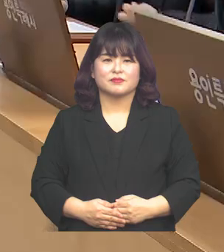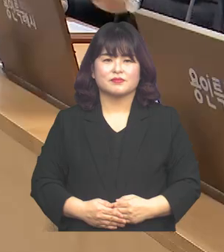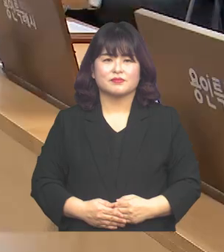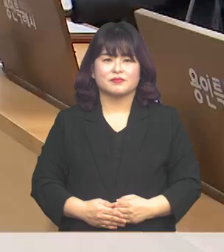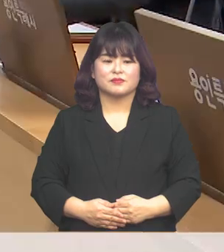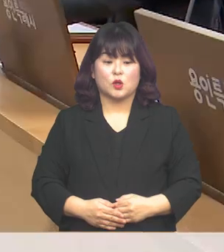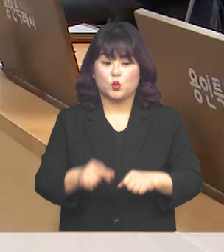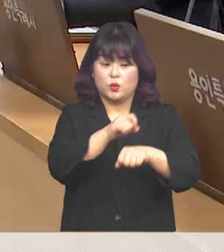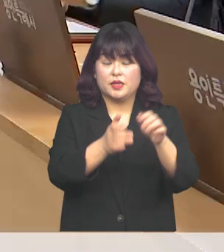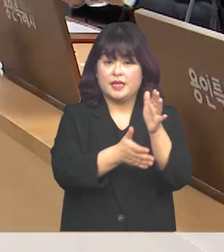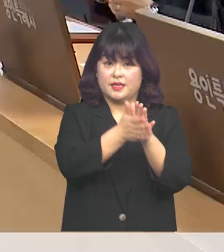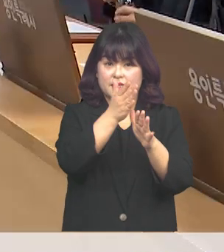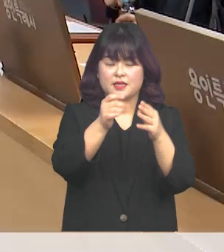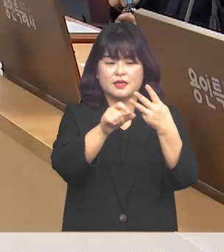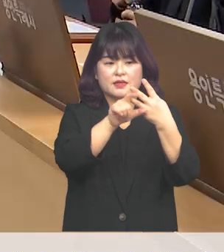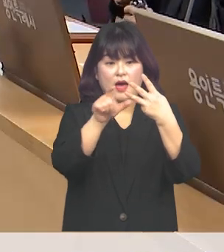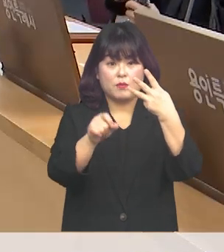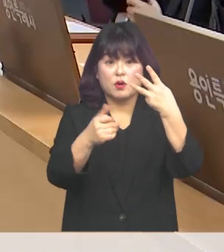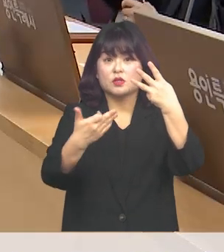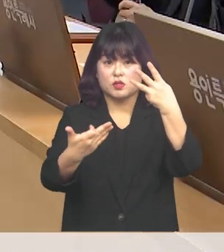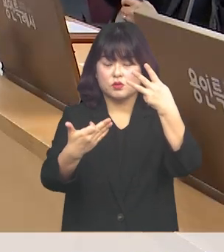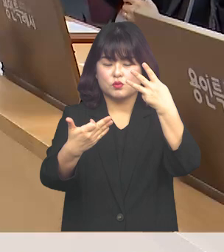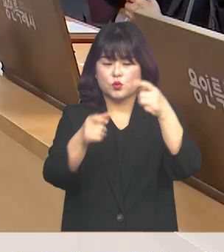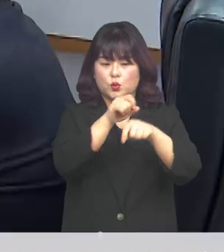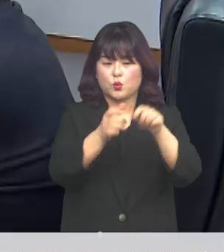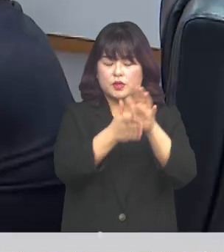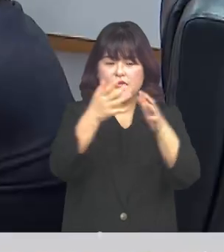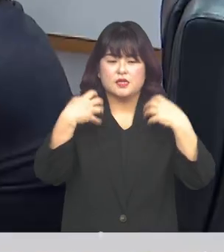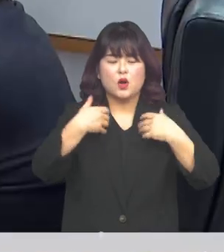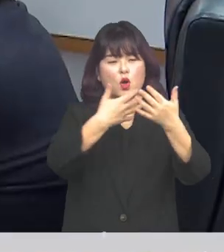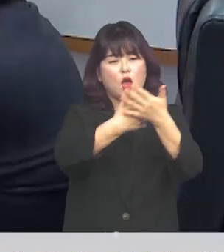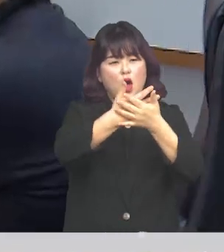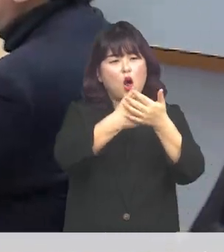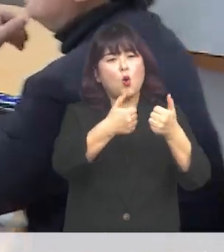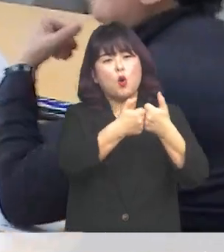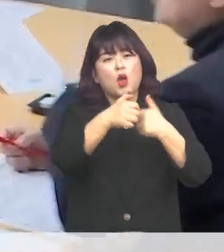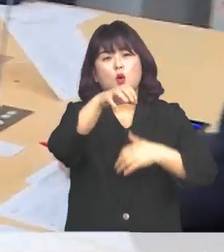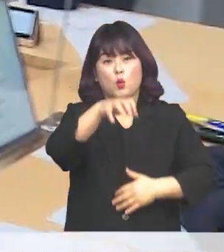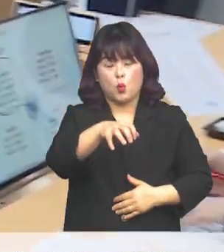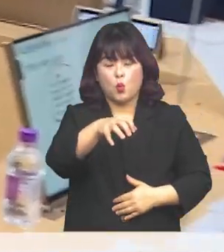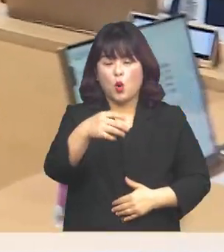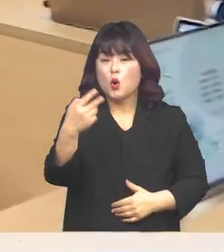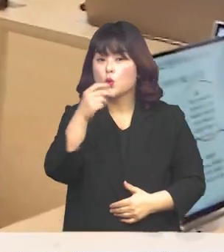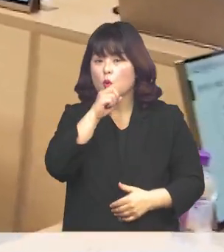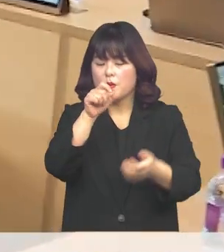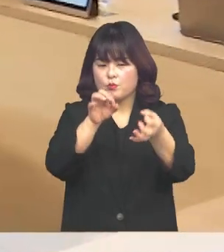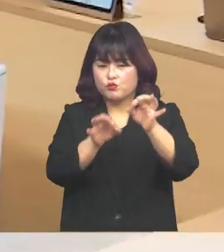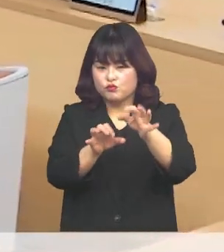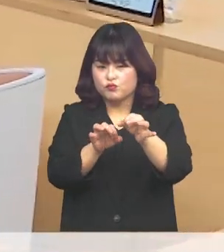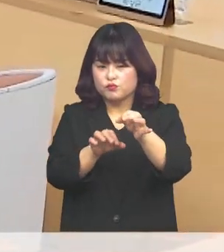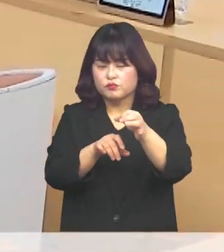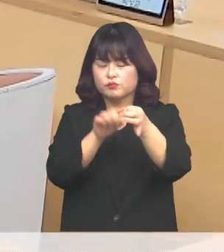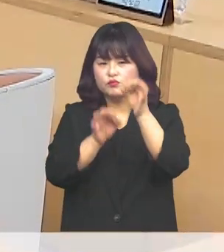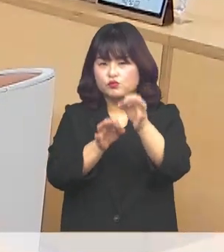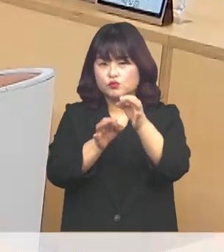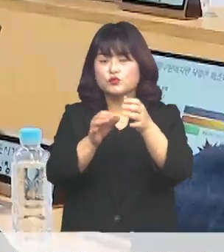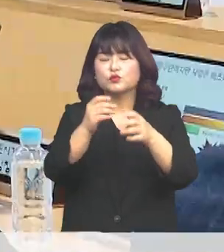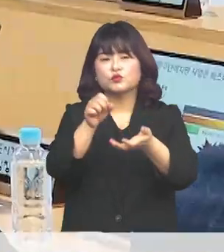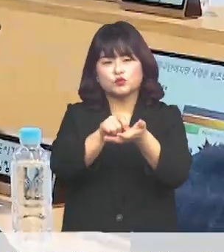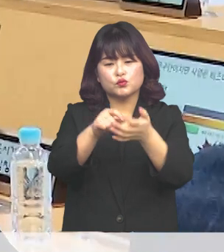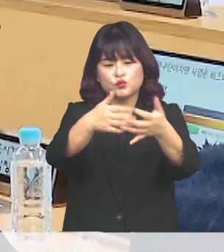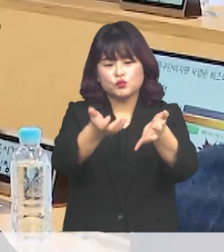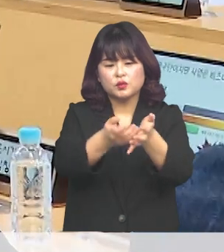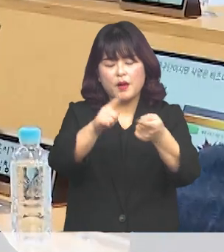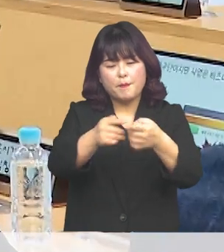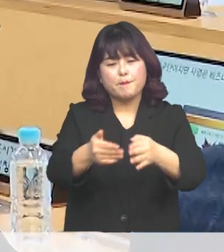용인특례시는 지난 19일 시청 영상회의실에서 용인 시민프로축구단 창단 준비 회의를